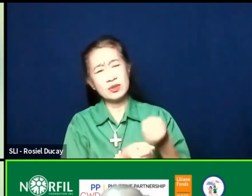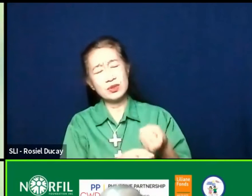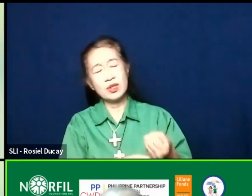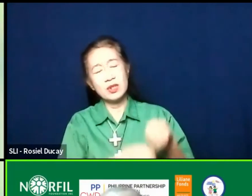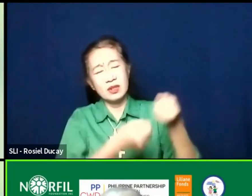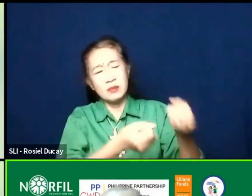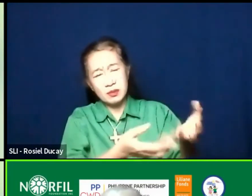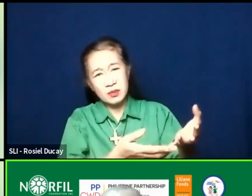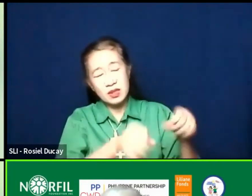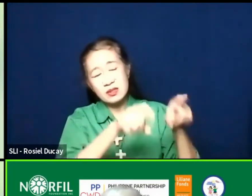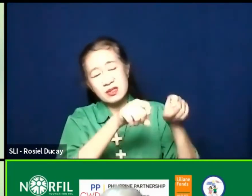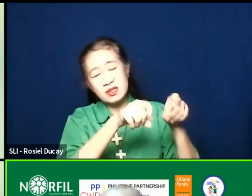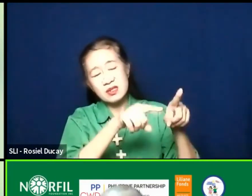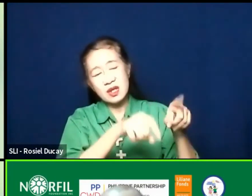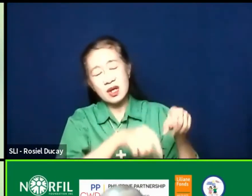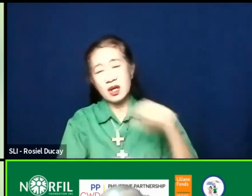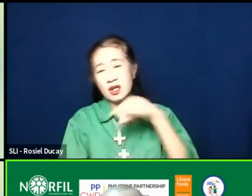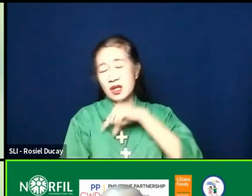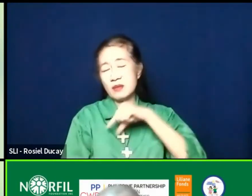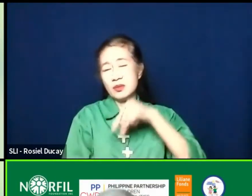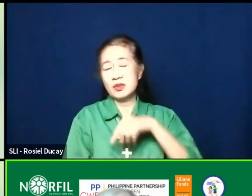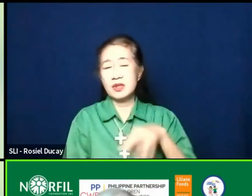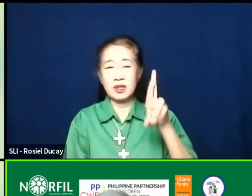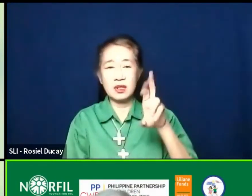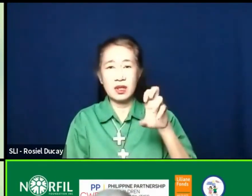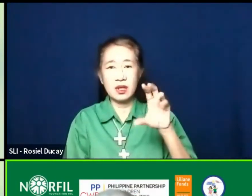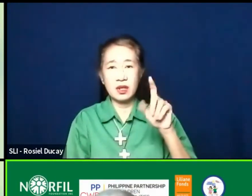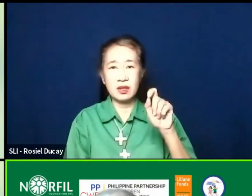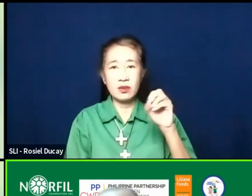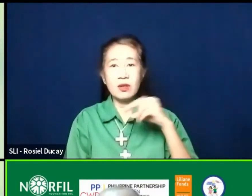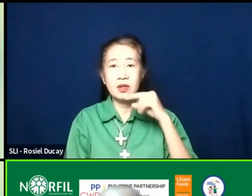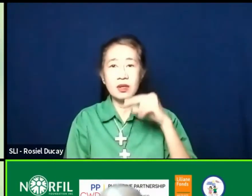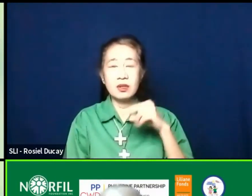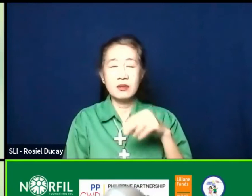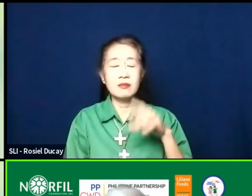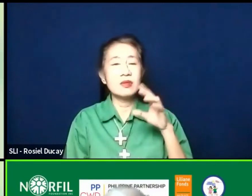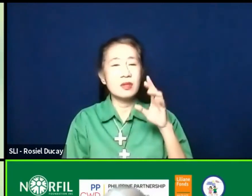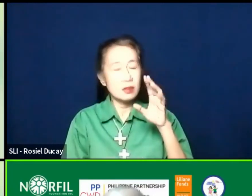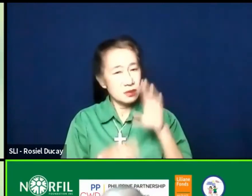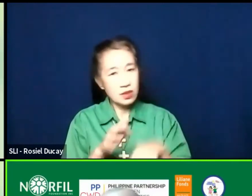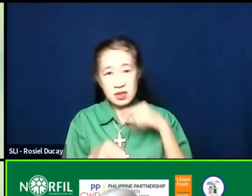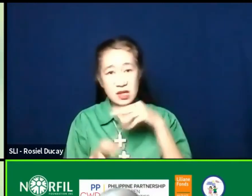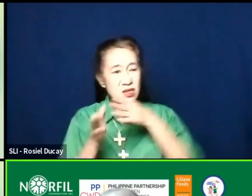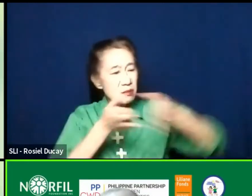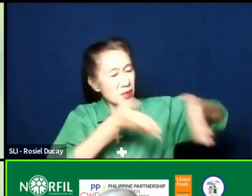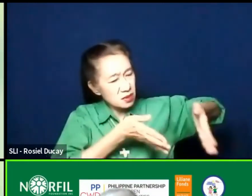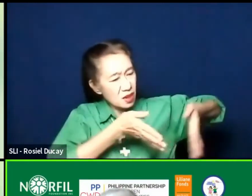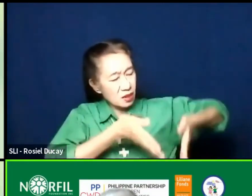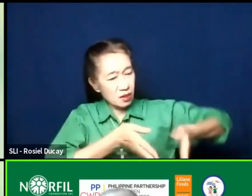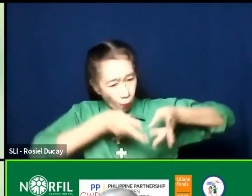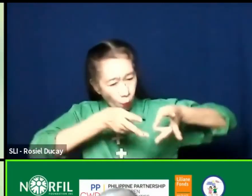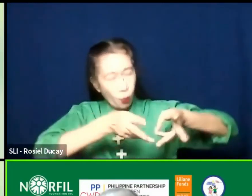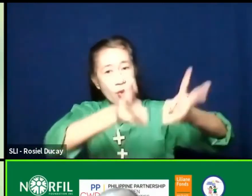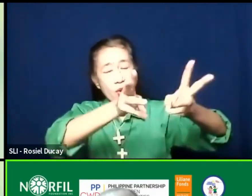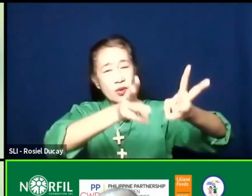Meron doon mga hardware na Basta wag lang po sa wag lang po sa tabi-tabi. Doon tayo doon sa merong